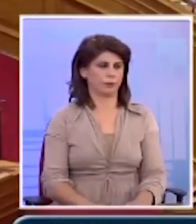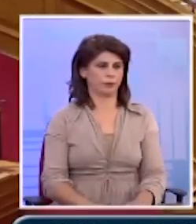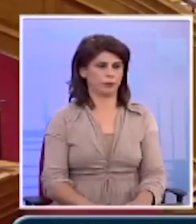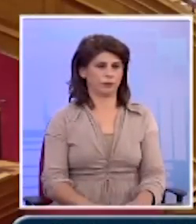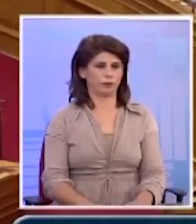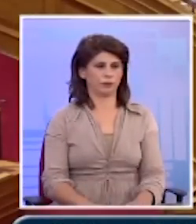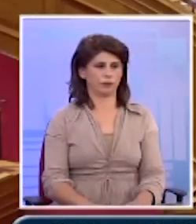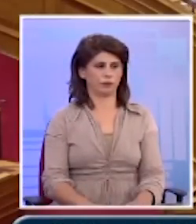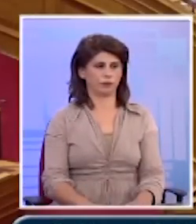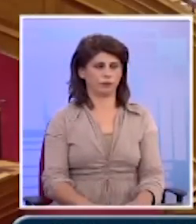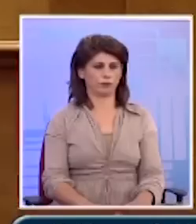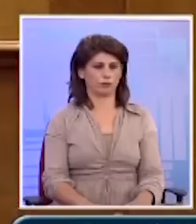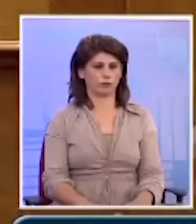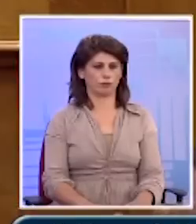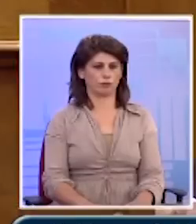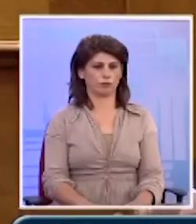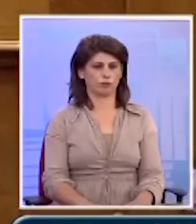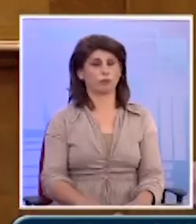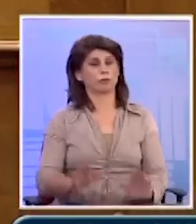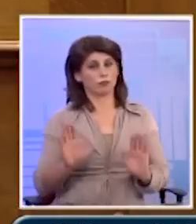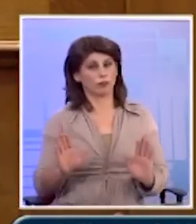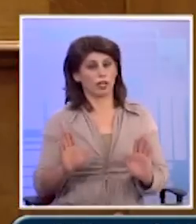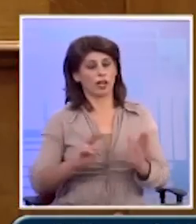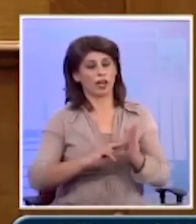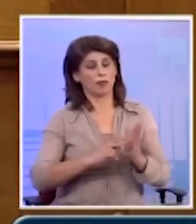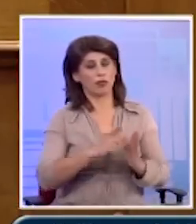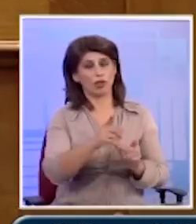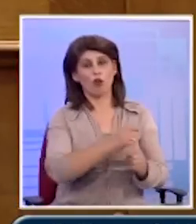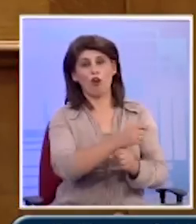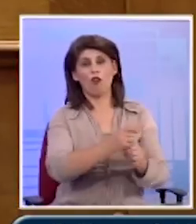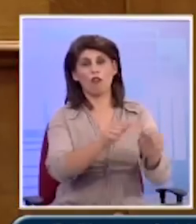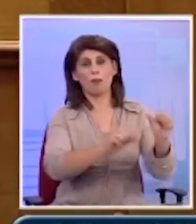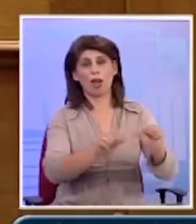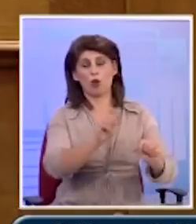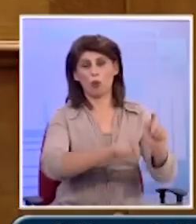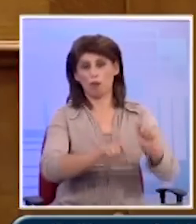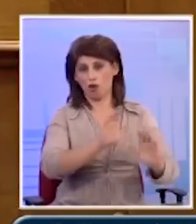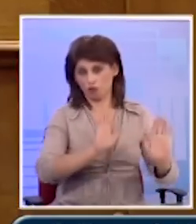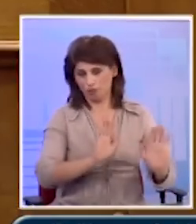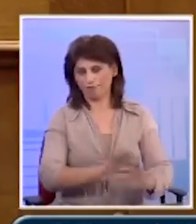Μάλιστα. Άρα λοιπόν, να προσέχει ο φαρμακοποιός.